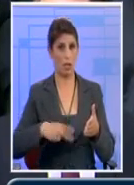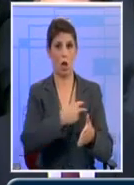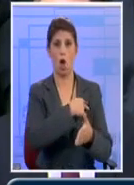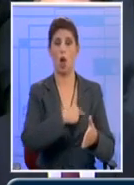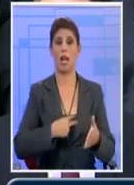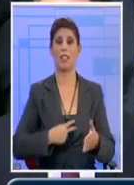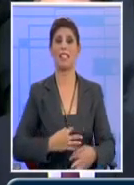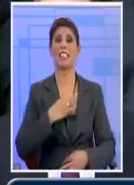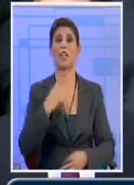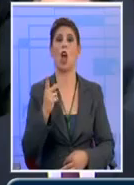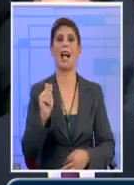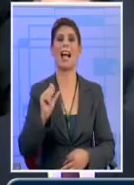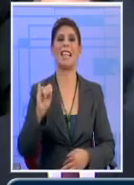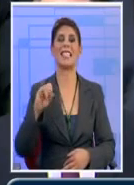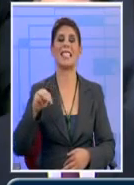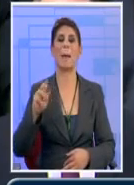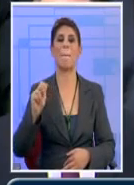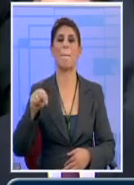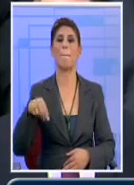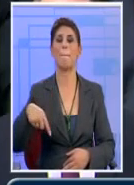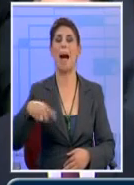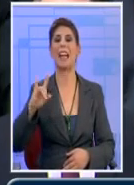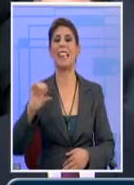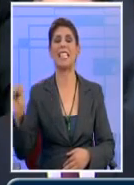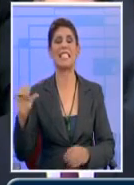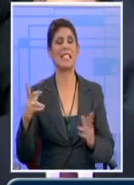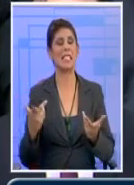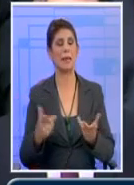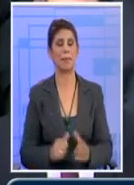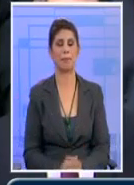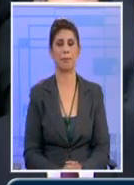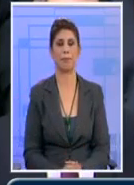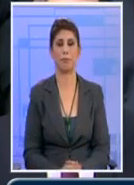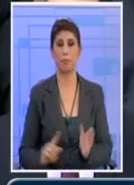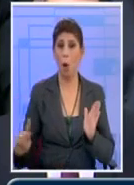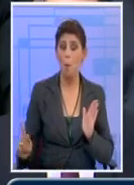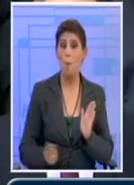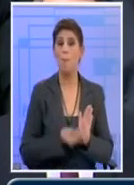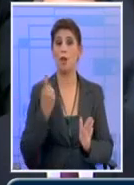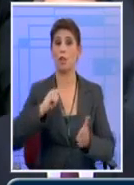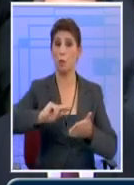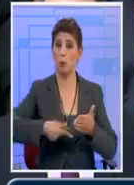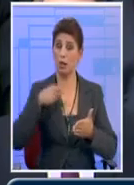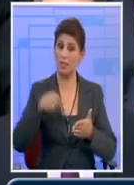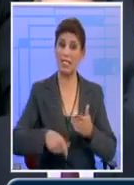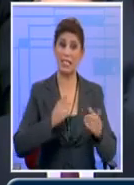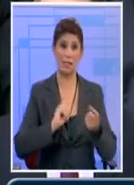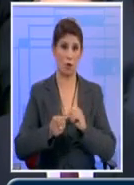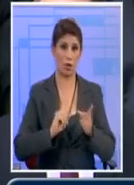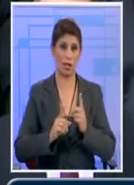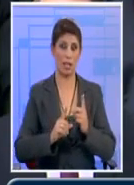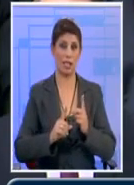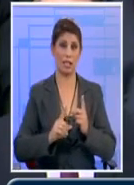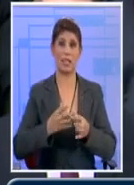καθηγητής κύριος Κασιμάτης, τα ακόλουθα. Για πρώτη φορά υπεγράφει τέτοια συμφωνία